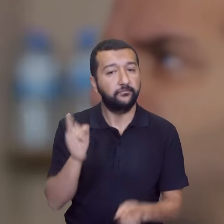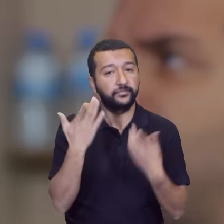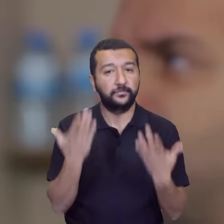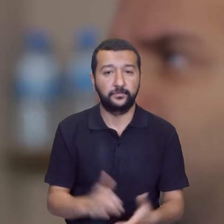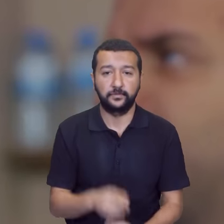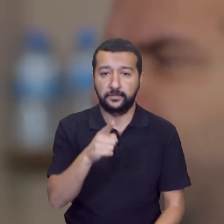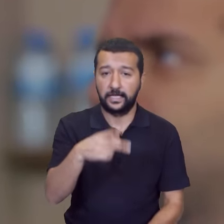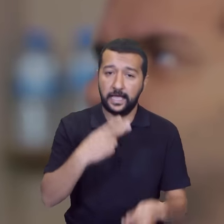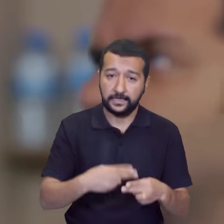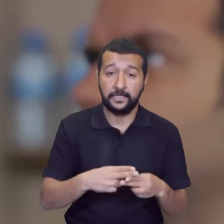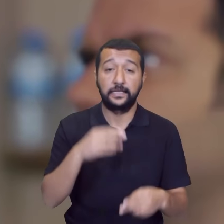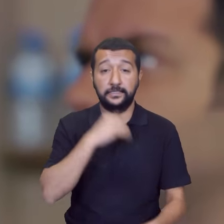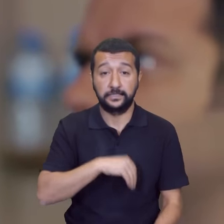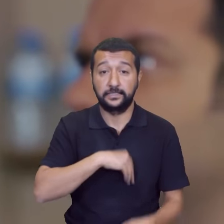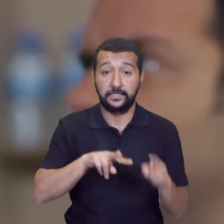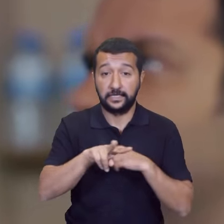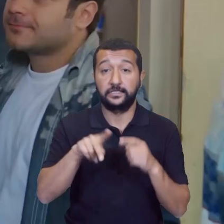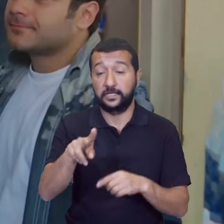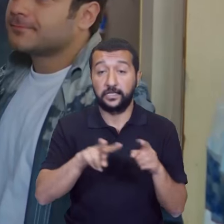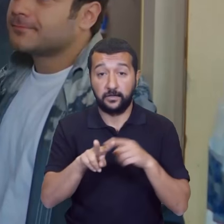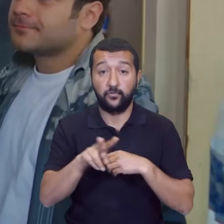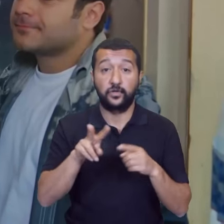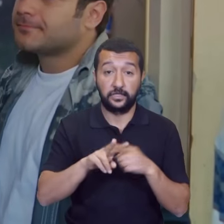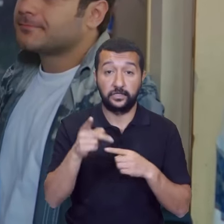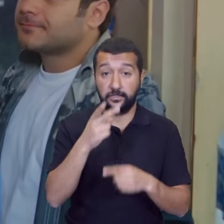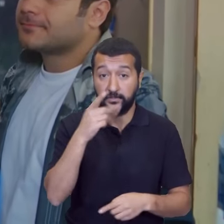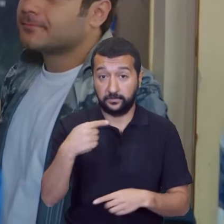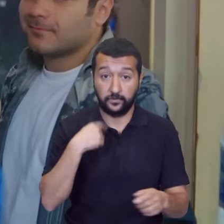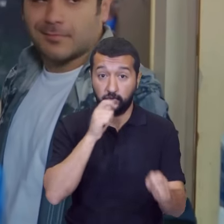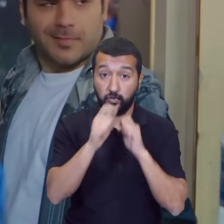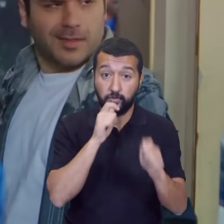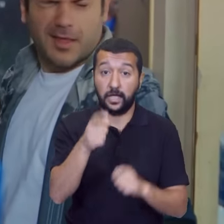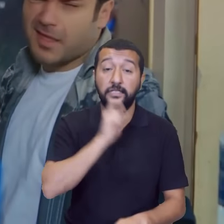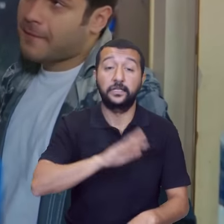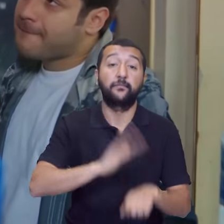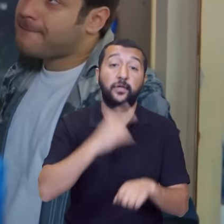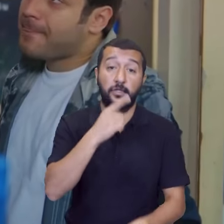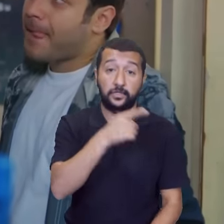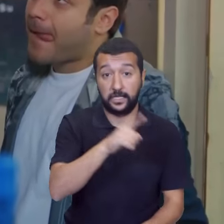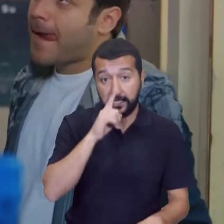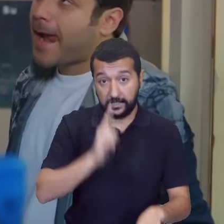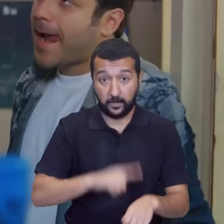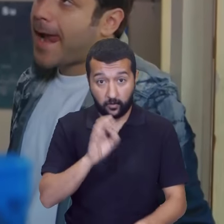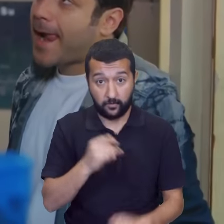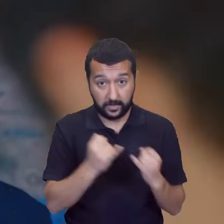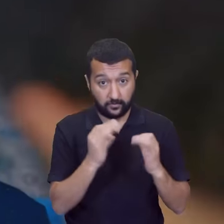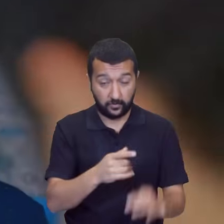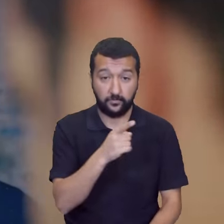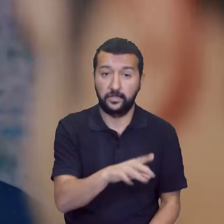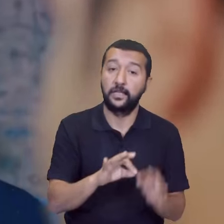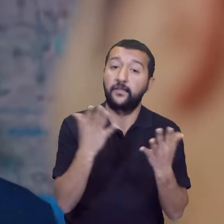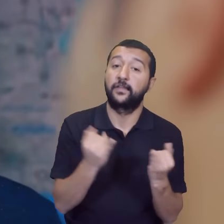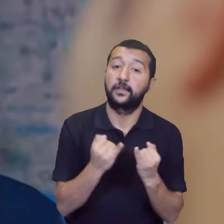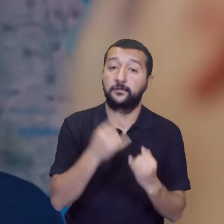ya. Adıyla, sanıyla, yakacıklı yamuk yadigar, teminat olarak bizde yamuk olmaz diyor. Sen de lapin gibi atlıyorsun kardeşim, öyle mi? Ne